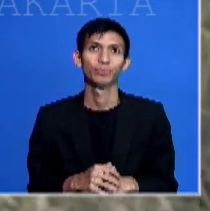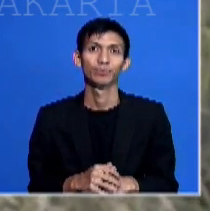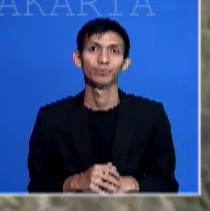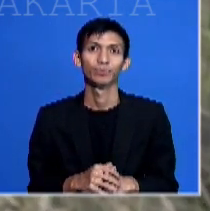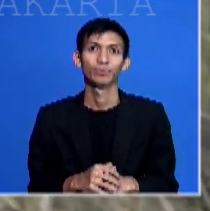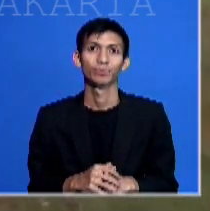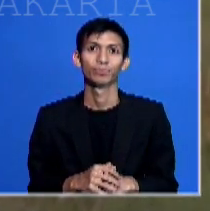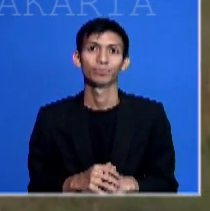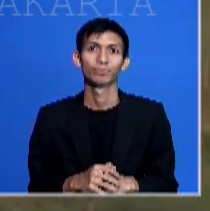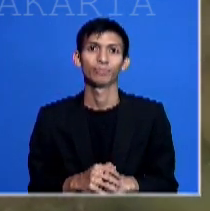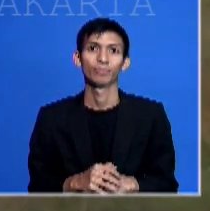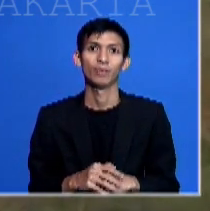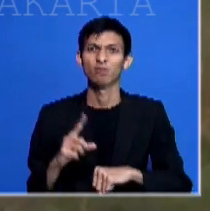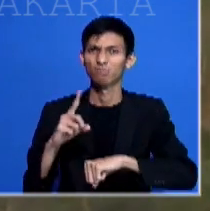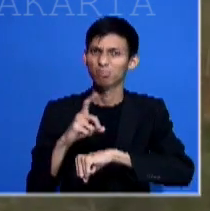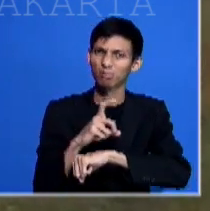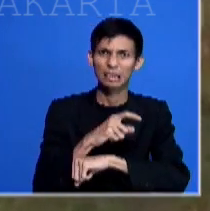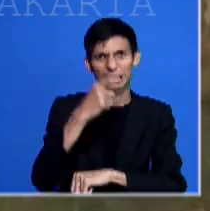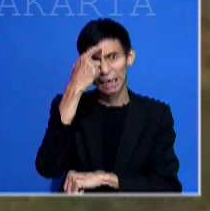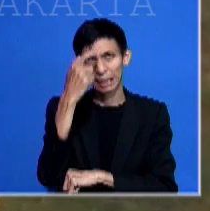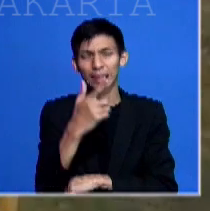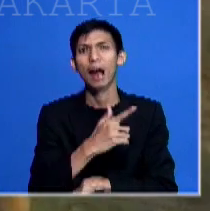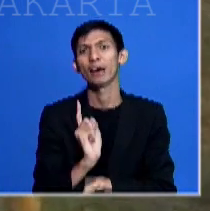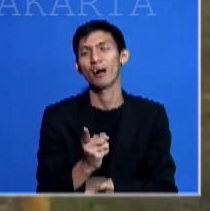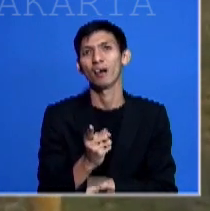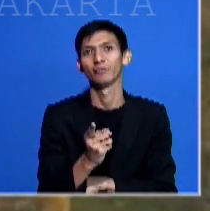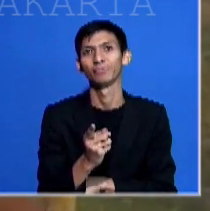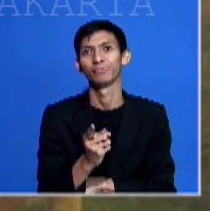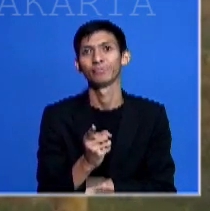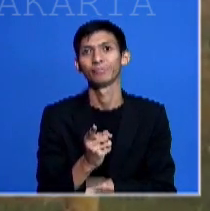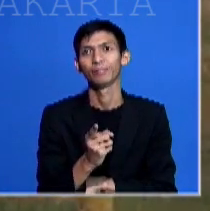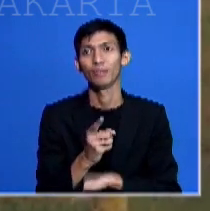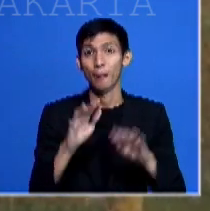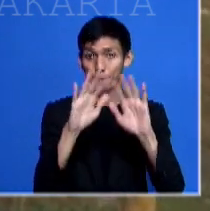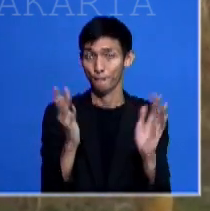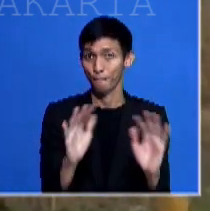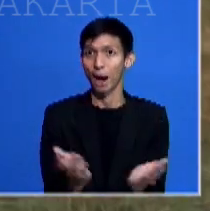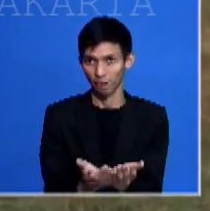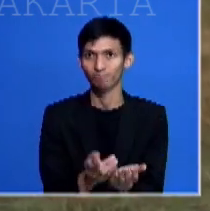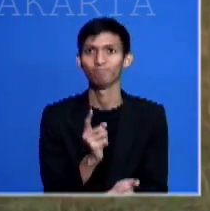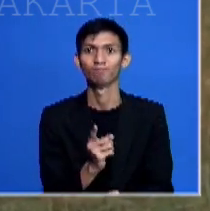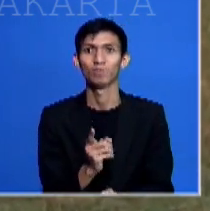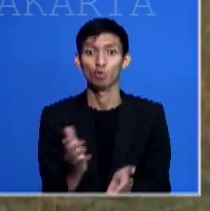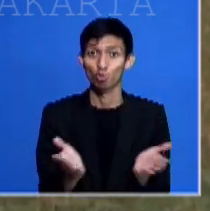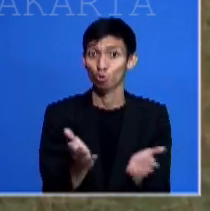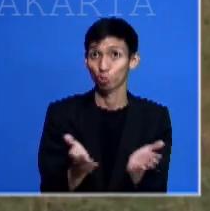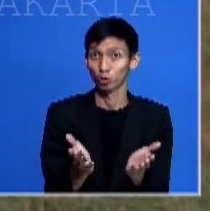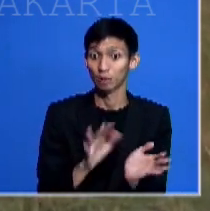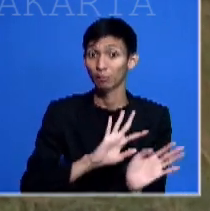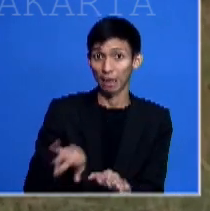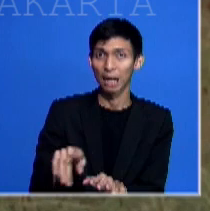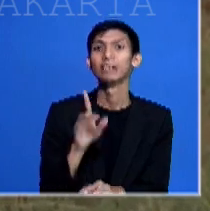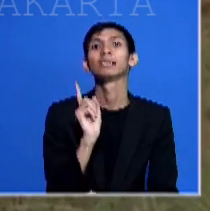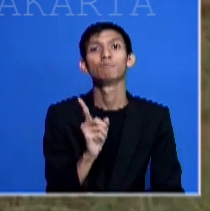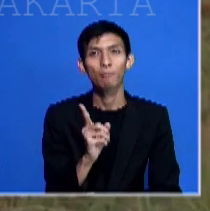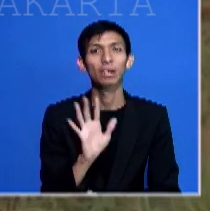menika katara omolan sesakit. Miturut kadang tani, tanaman kates menika amargi boten dipun rimat kanthi estu jalaran kadhaipun